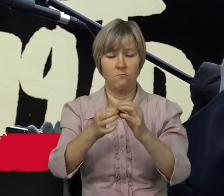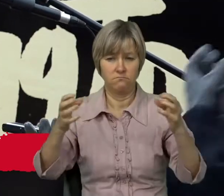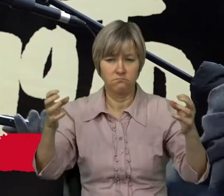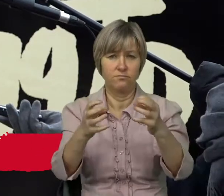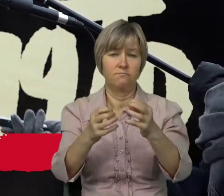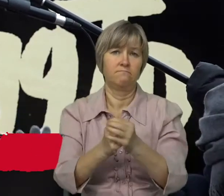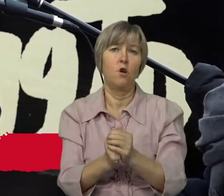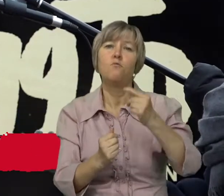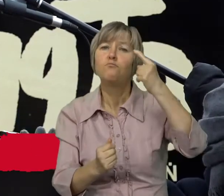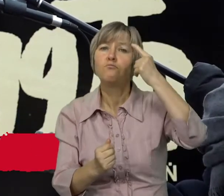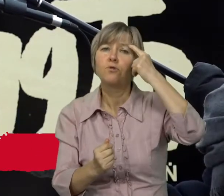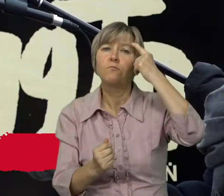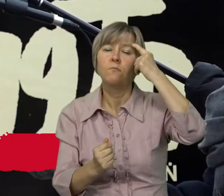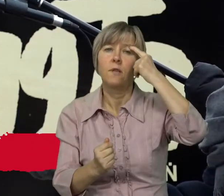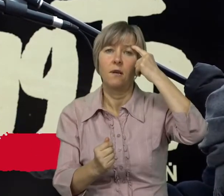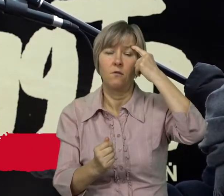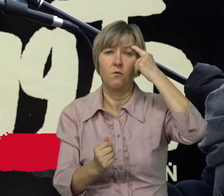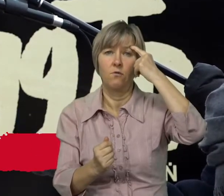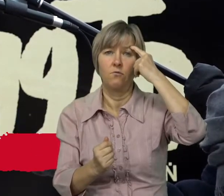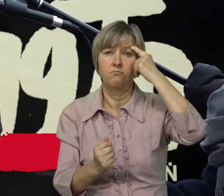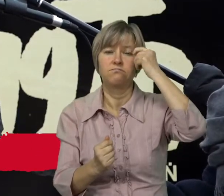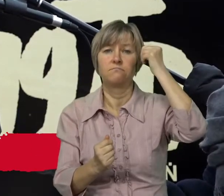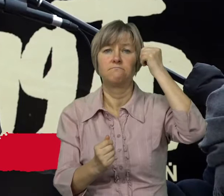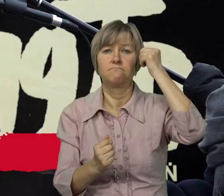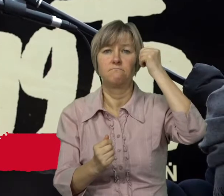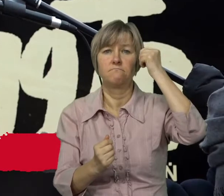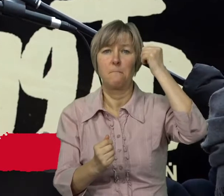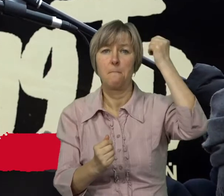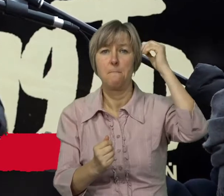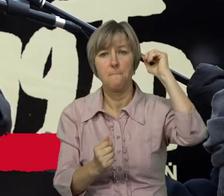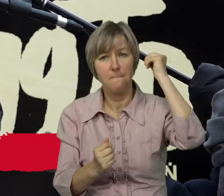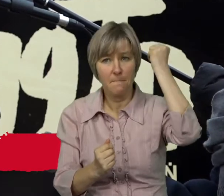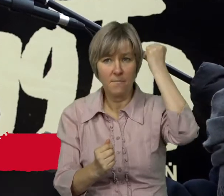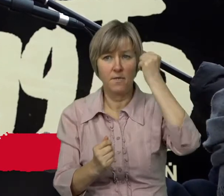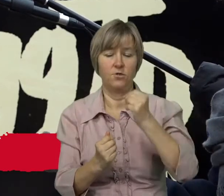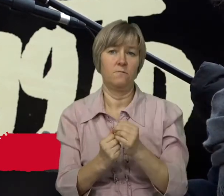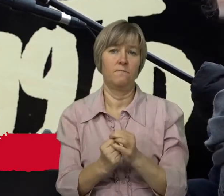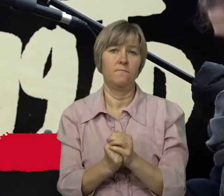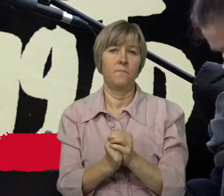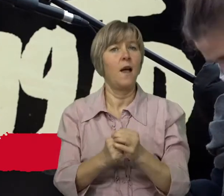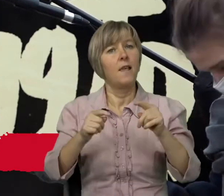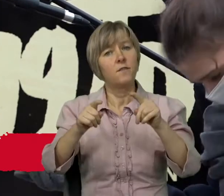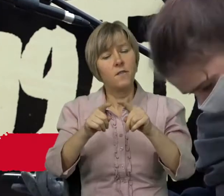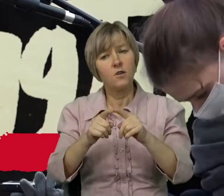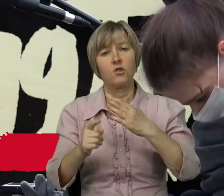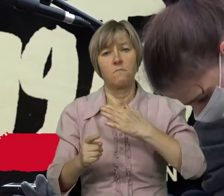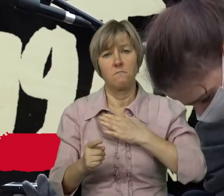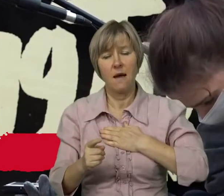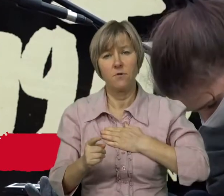Przypominają i zakodowują pamięć, ale jednocześnie dają takie poczucie, że jesteśmy